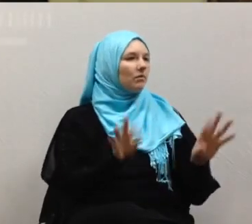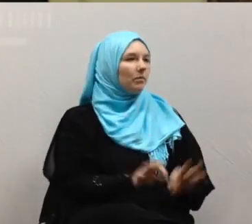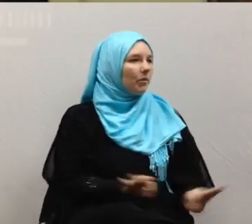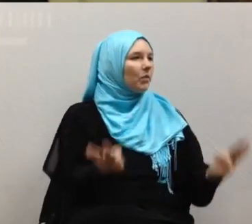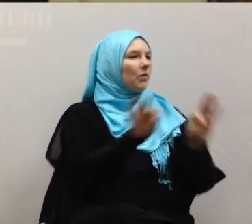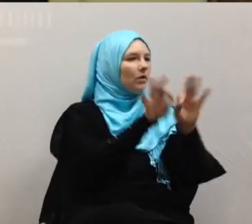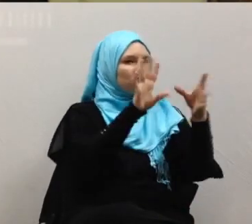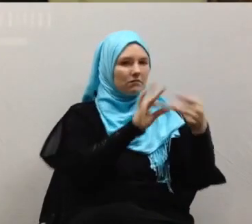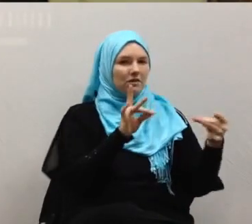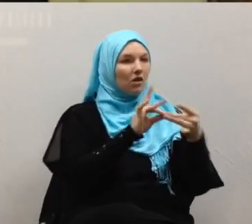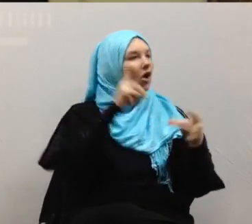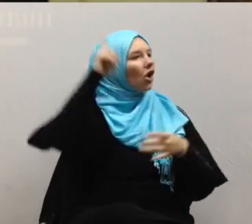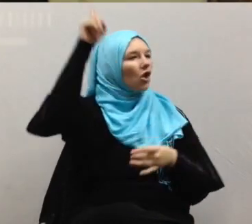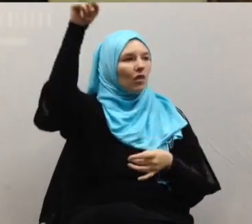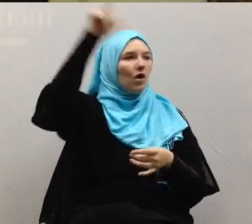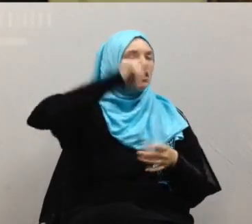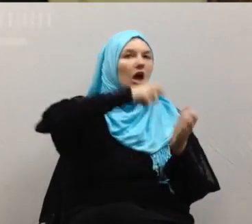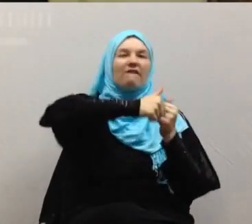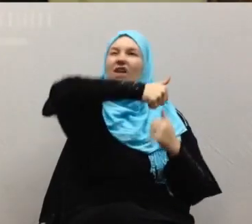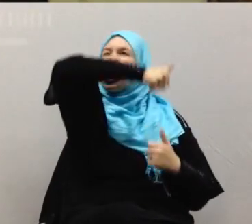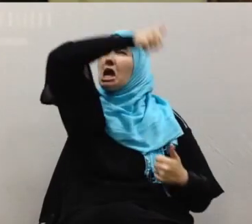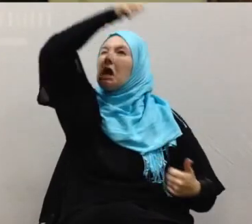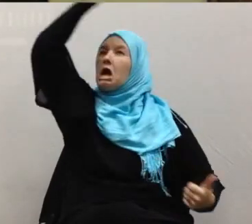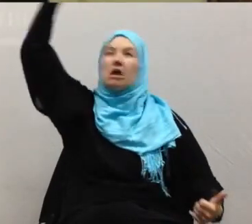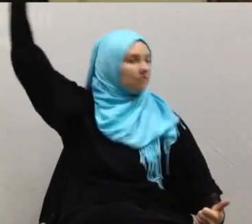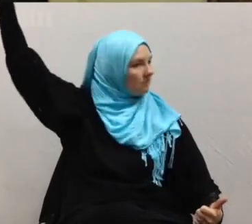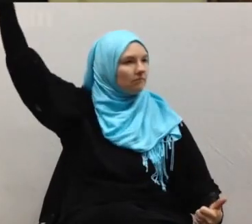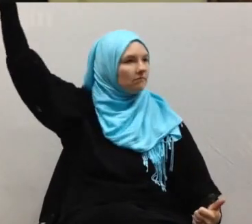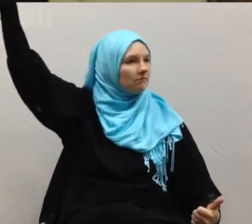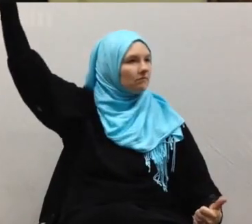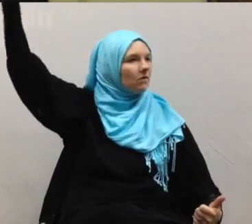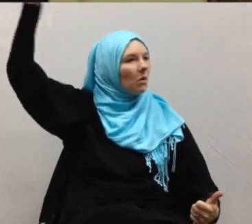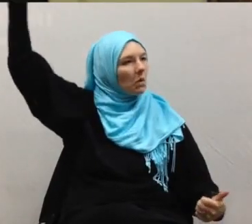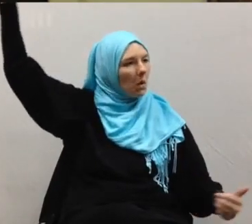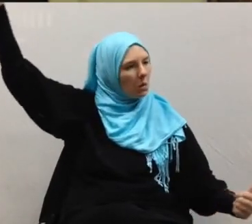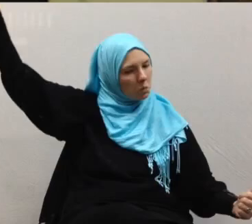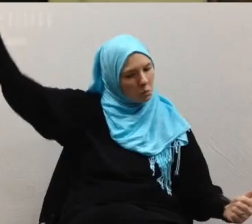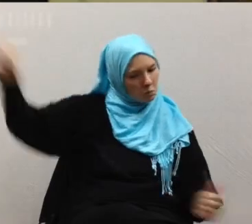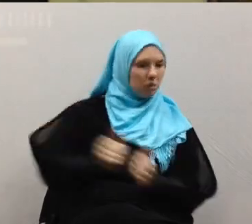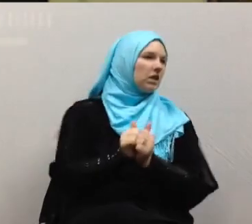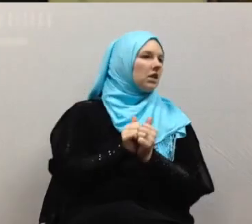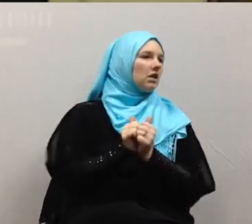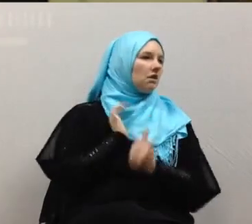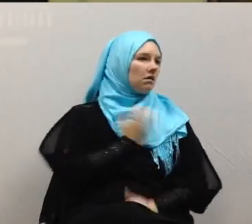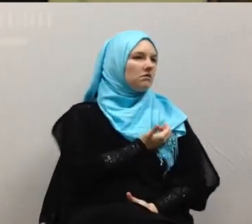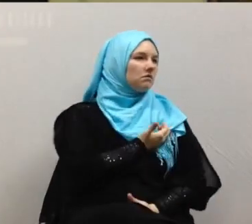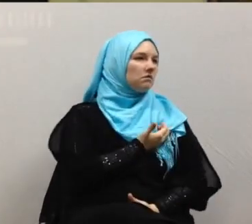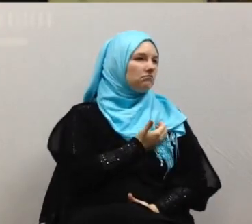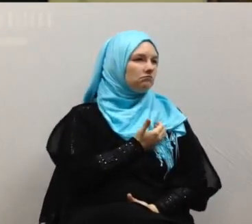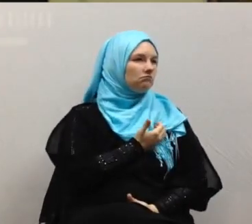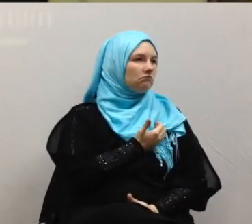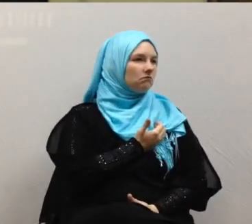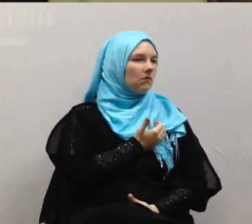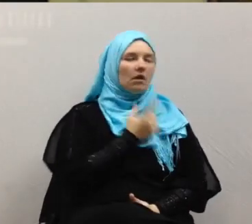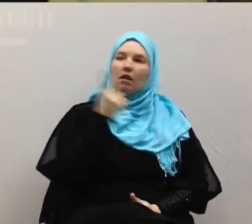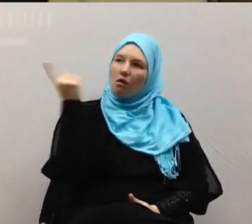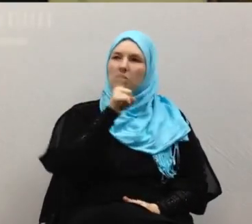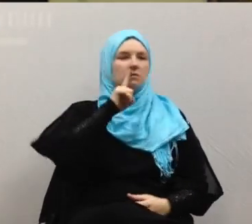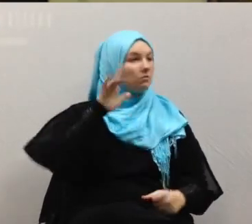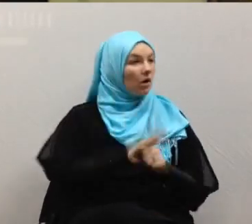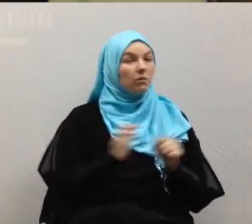far. He is with you as he always promises. وَقَالَ اللَّهُ إِنِّي